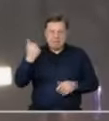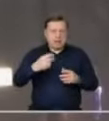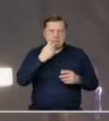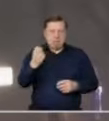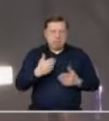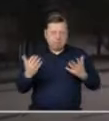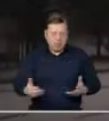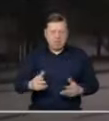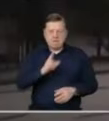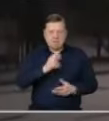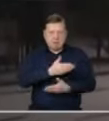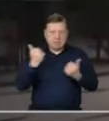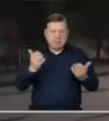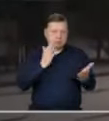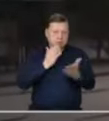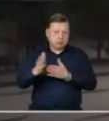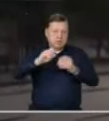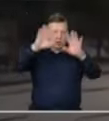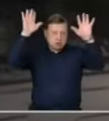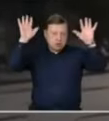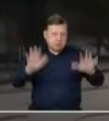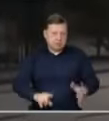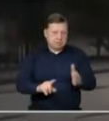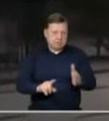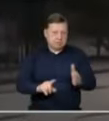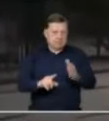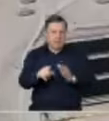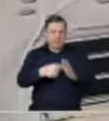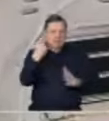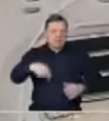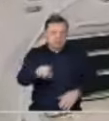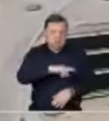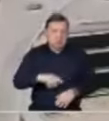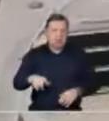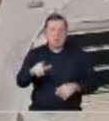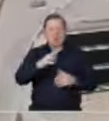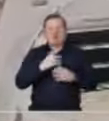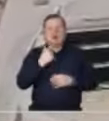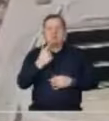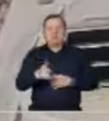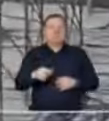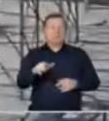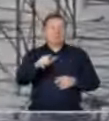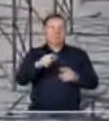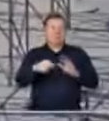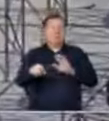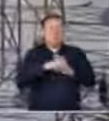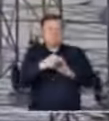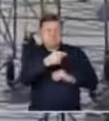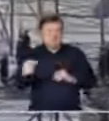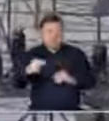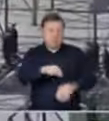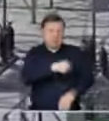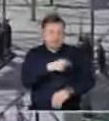w dostawach wody. To skutek burzy śnieżnej i niespotykanych w tym stanie mrozów. Służby energetyczne tłumaczą, że niskie temperatury uszkodziły